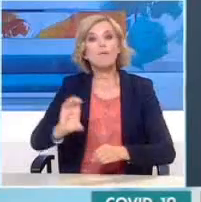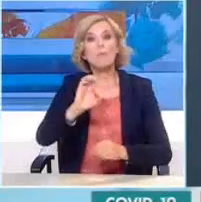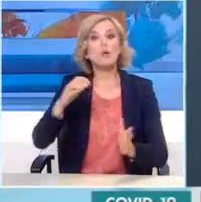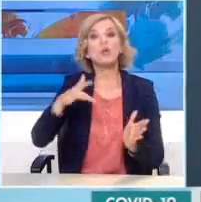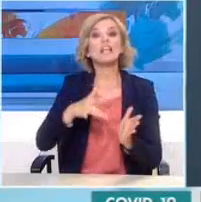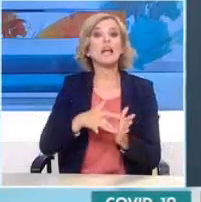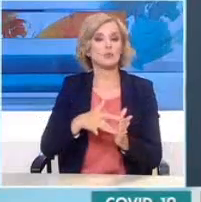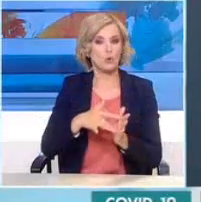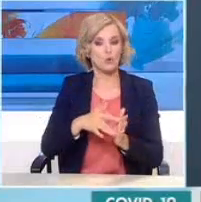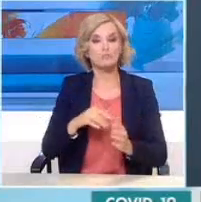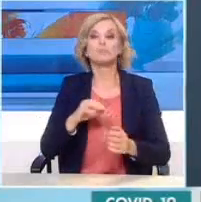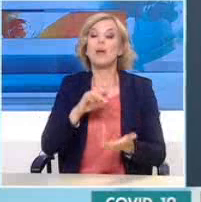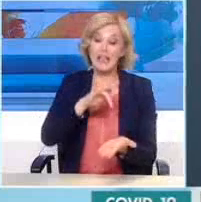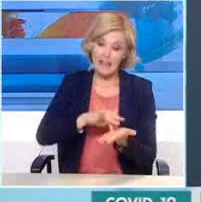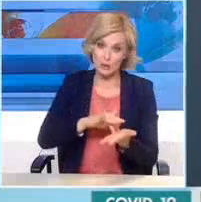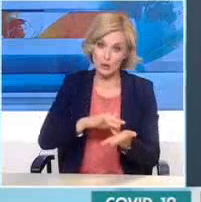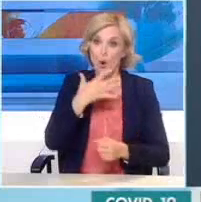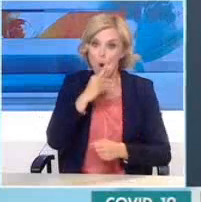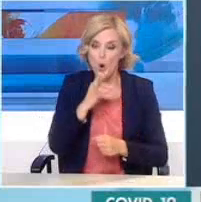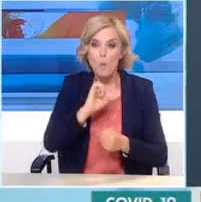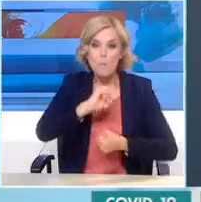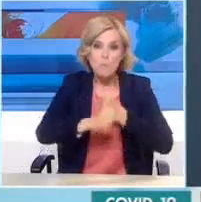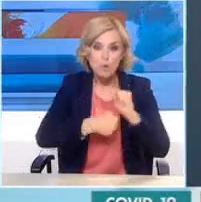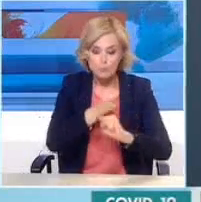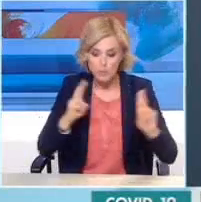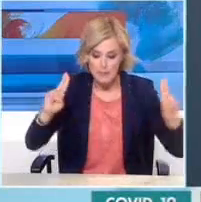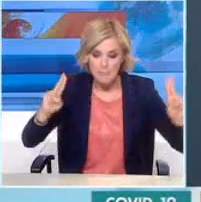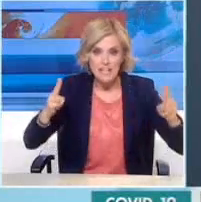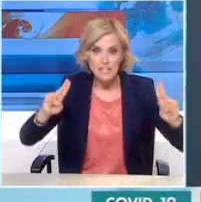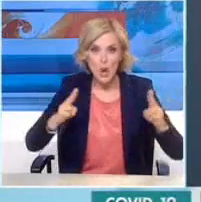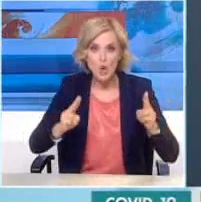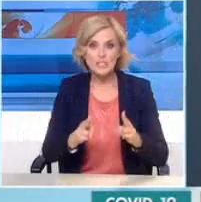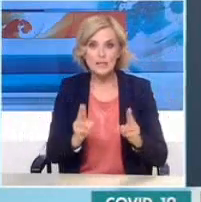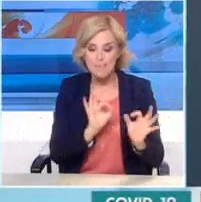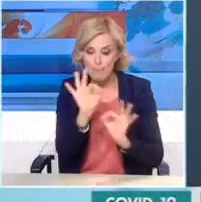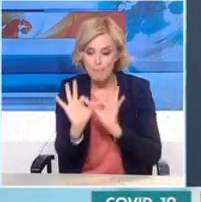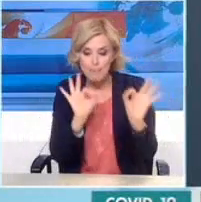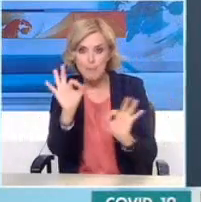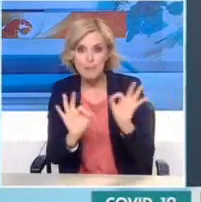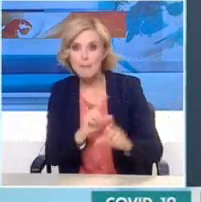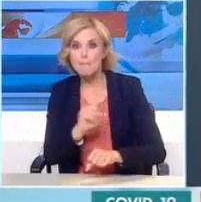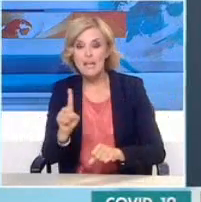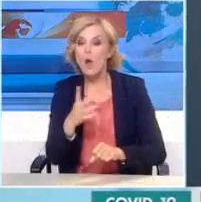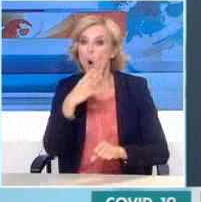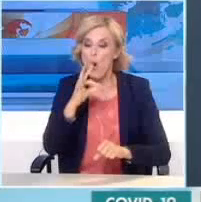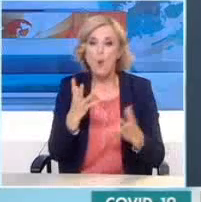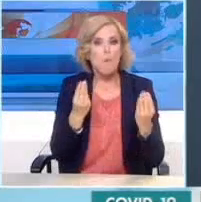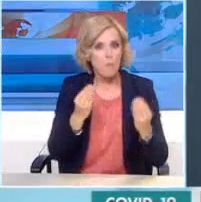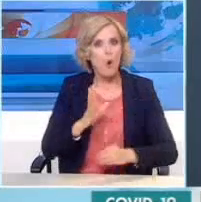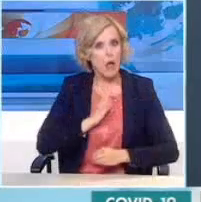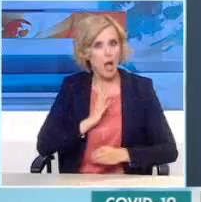να δώσει ακόμα λιγότερες ευκαιρίες στον ιό να μεταδοθεί από ασυμπτωματικούς ανθρώπους ή ανθρώπους λίγο πριν παρουσιάσουν